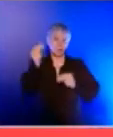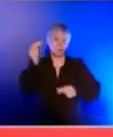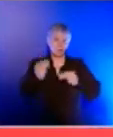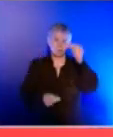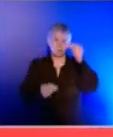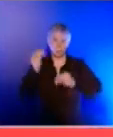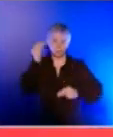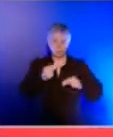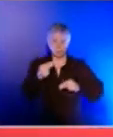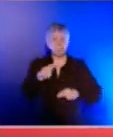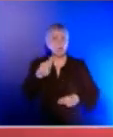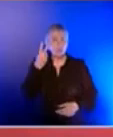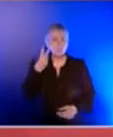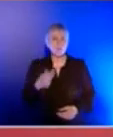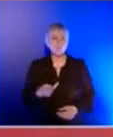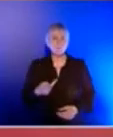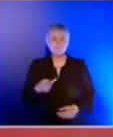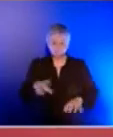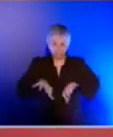κρίση του COVID.